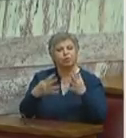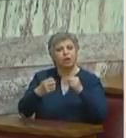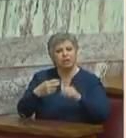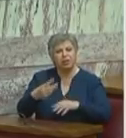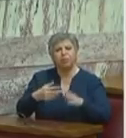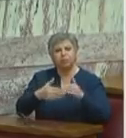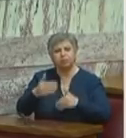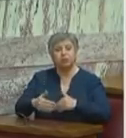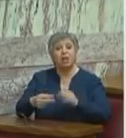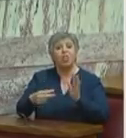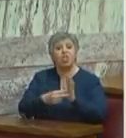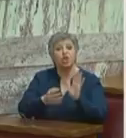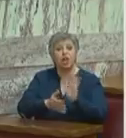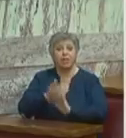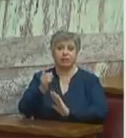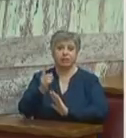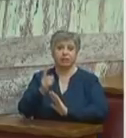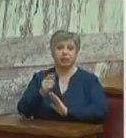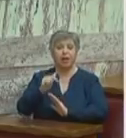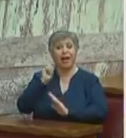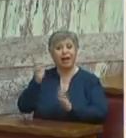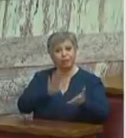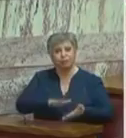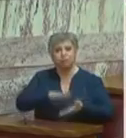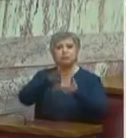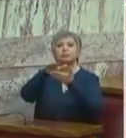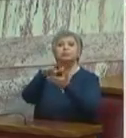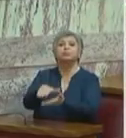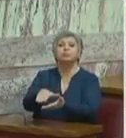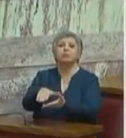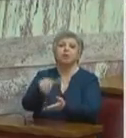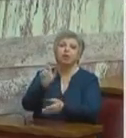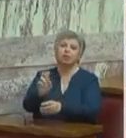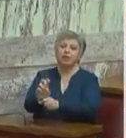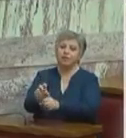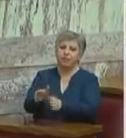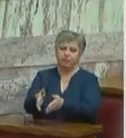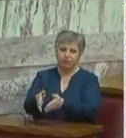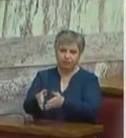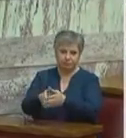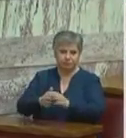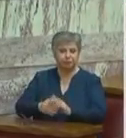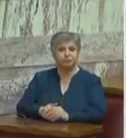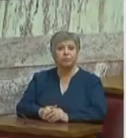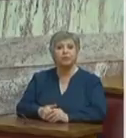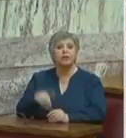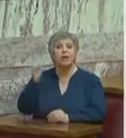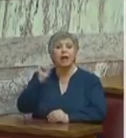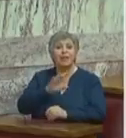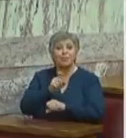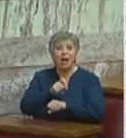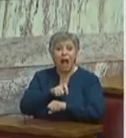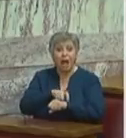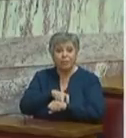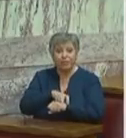το 2011. Θα καταθέτω και αυτά τα σχετικά. Κύριε Πρόκειται για εξαπάτηση ομή της